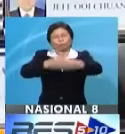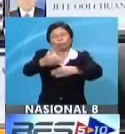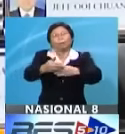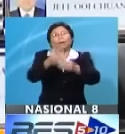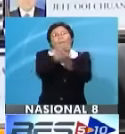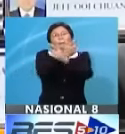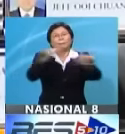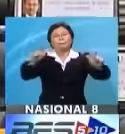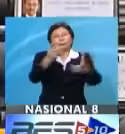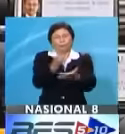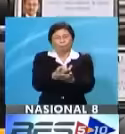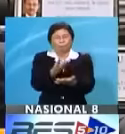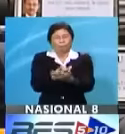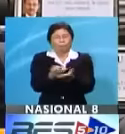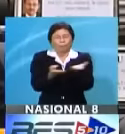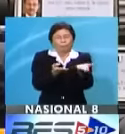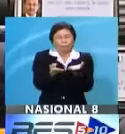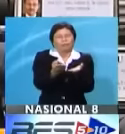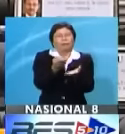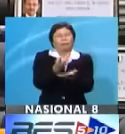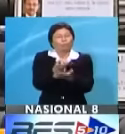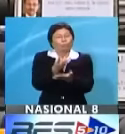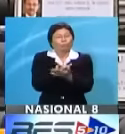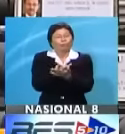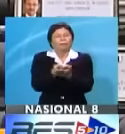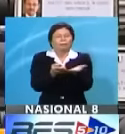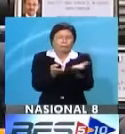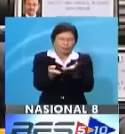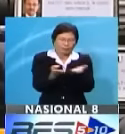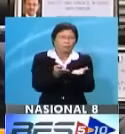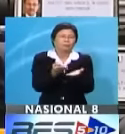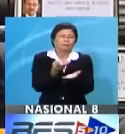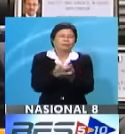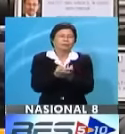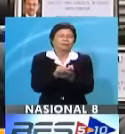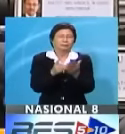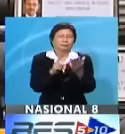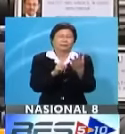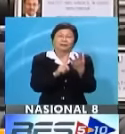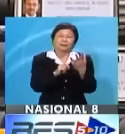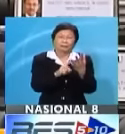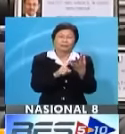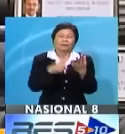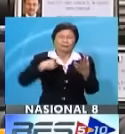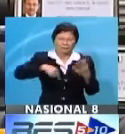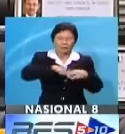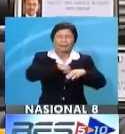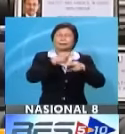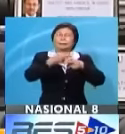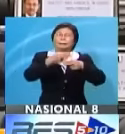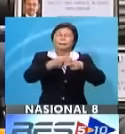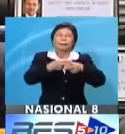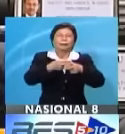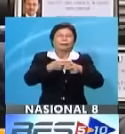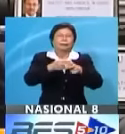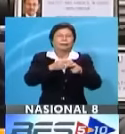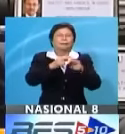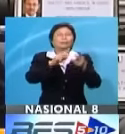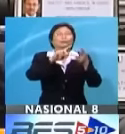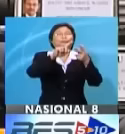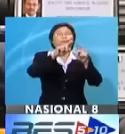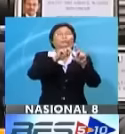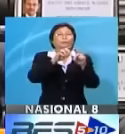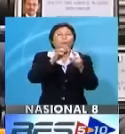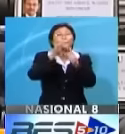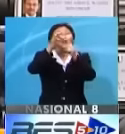sektor kewangan, perkhidmatan kewangan, sektor perkhidmatan. Dan ini merupakan apa kita panggil package yang ke-10. Kita